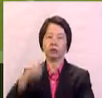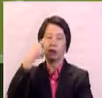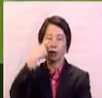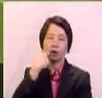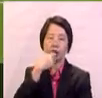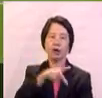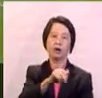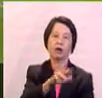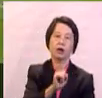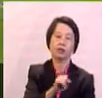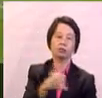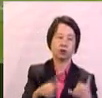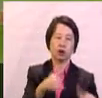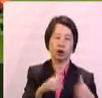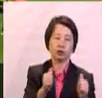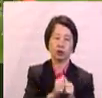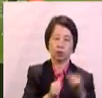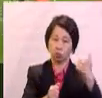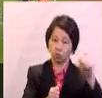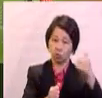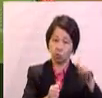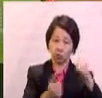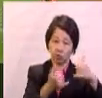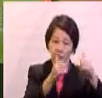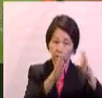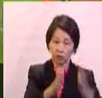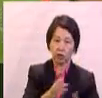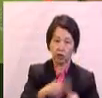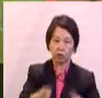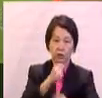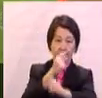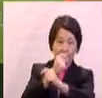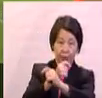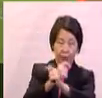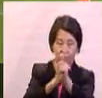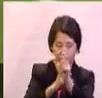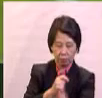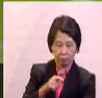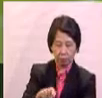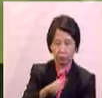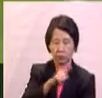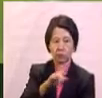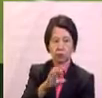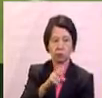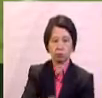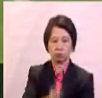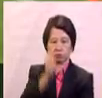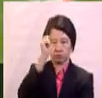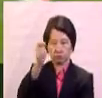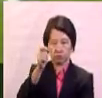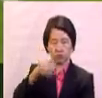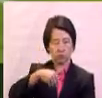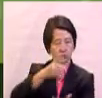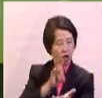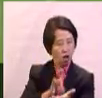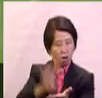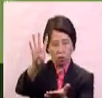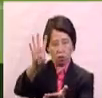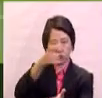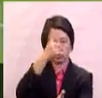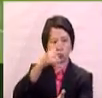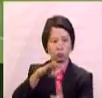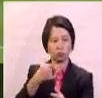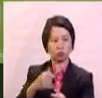PKNSFC terpaksa beraksi dengan 10 pemain selepas pertahanan Tamilan Kozubagev dipentah keluar padang kerana melakukan